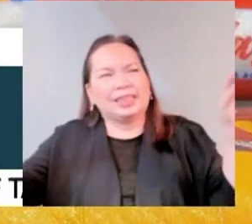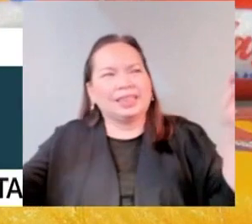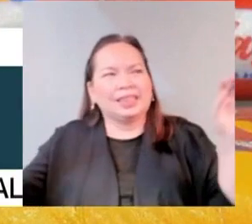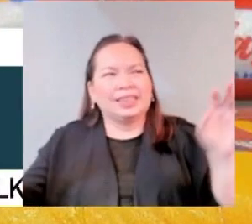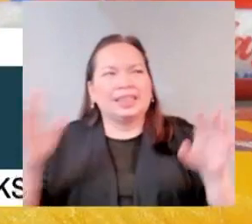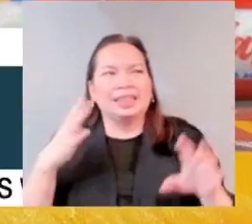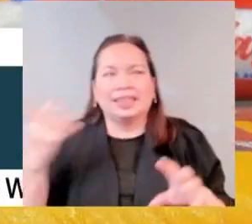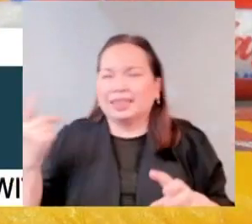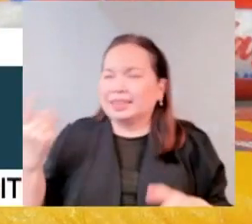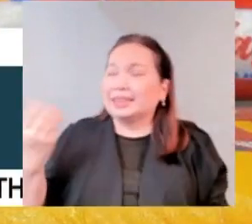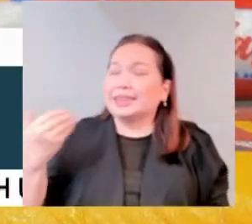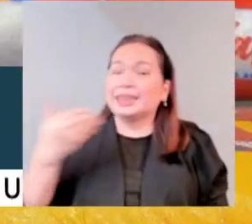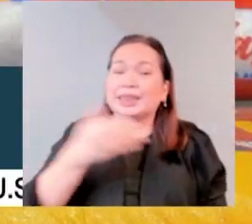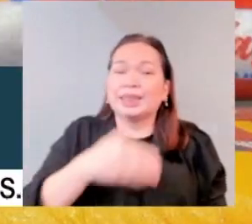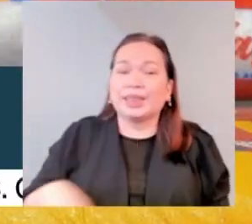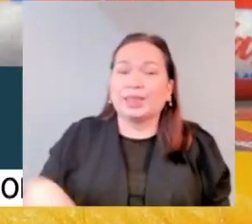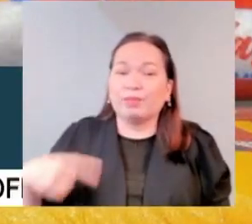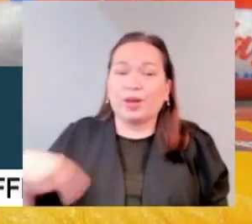na magkasama.